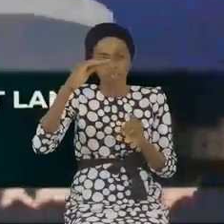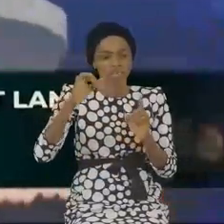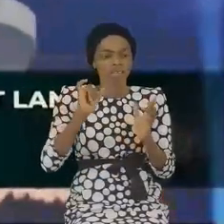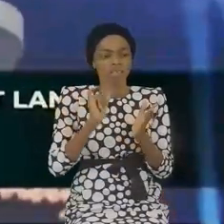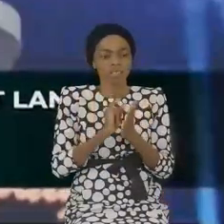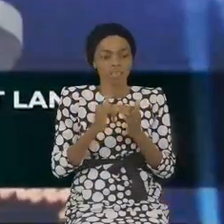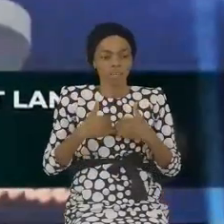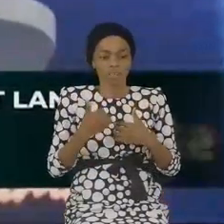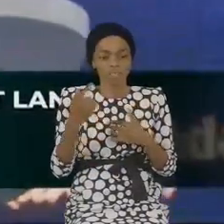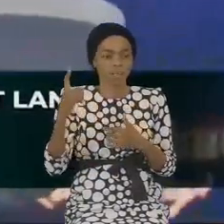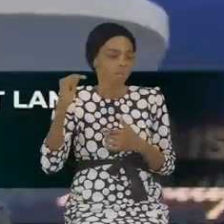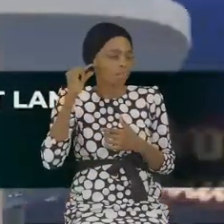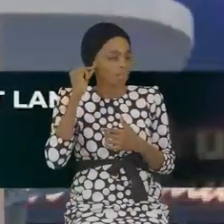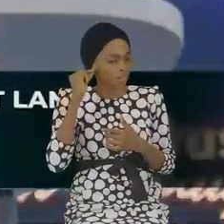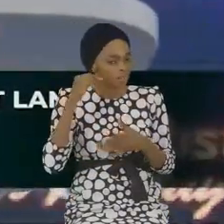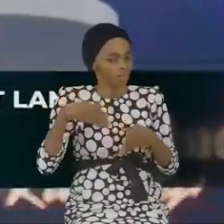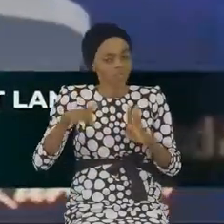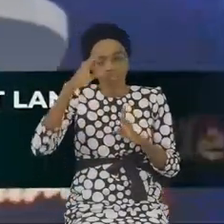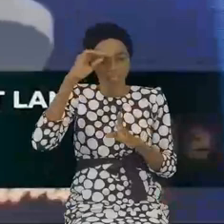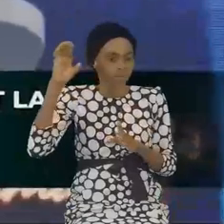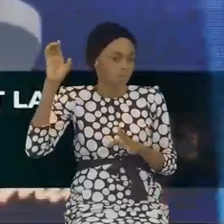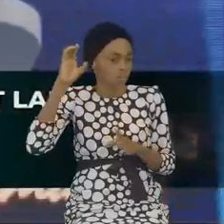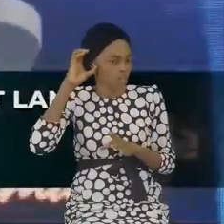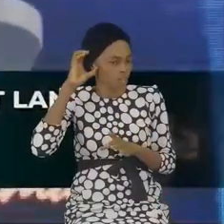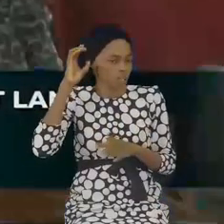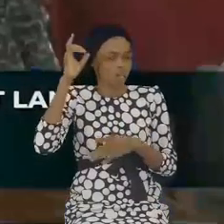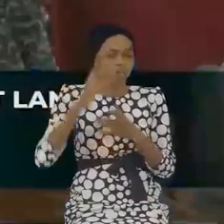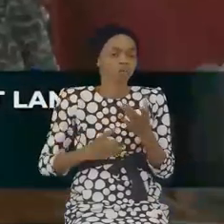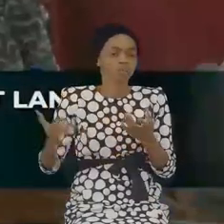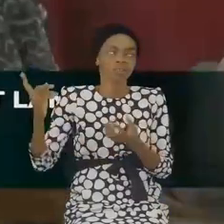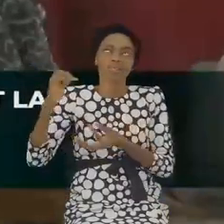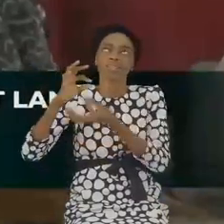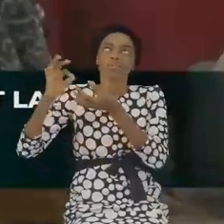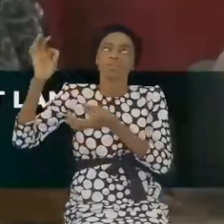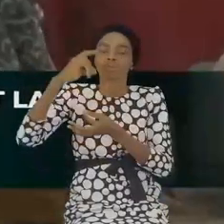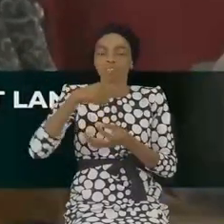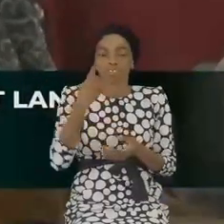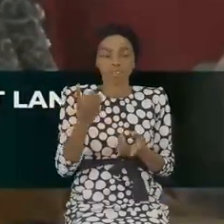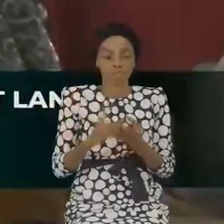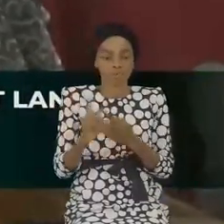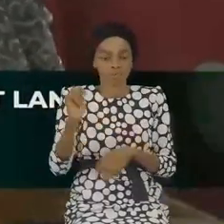oreilles entende ce que l'Esprit dit aux églises.